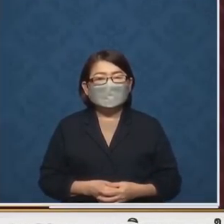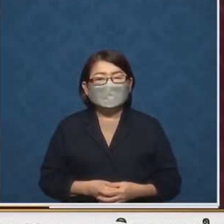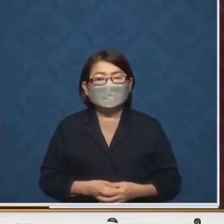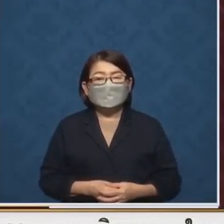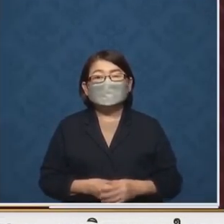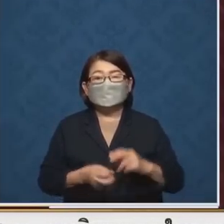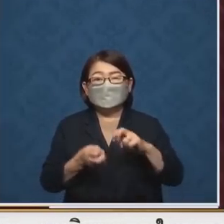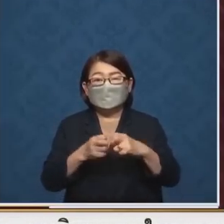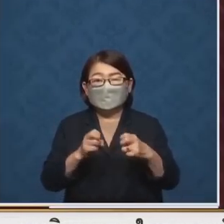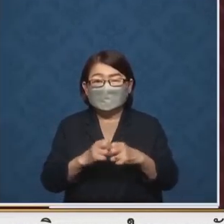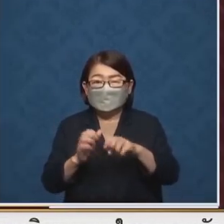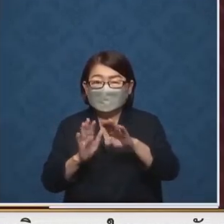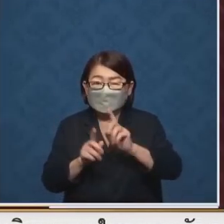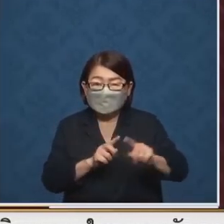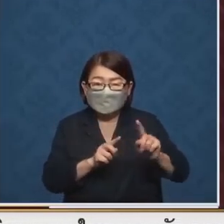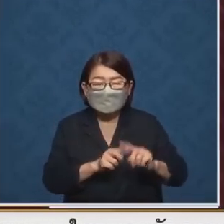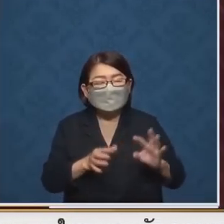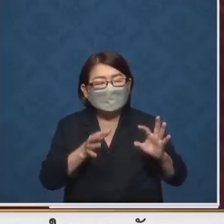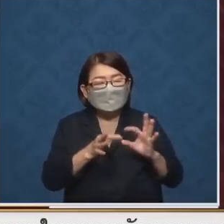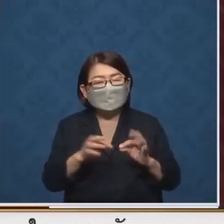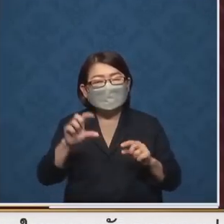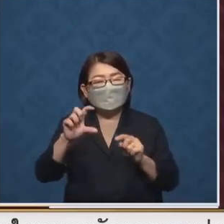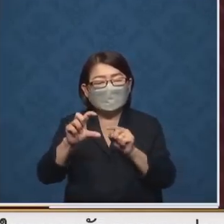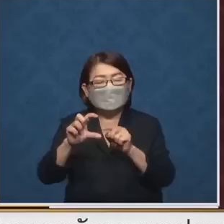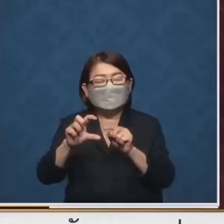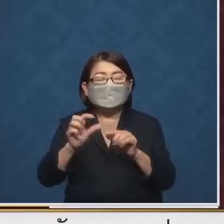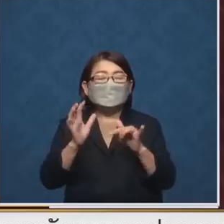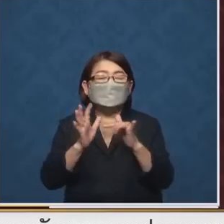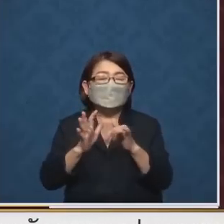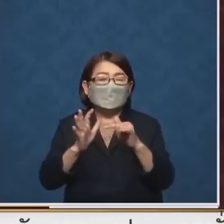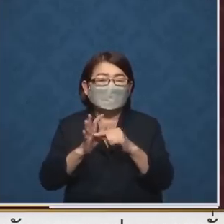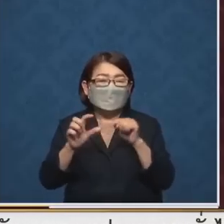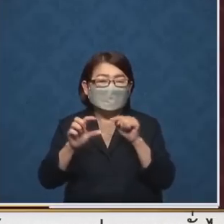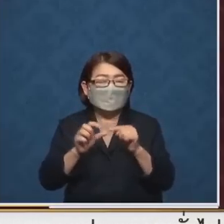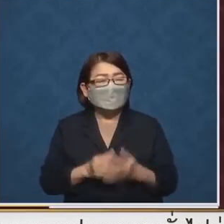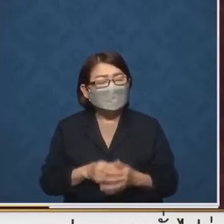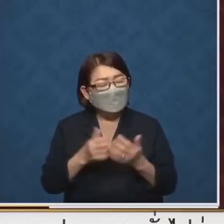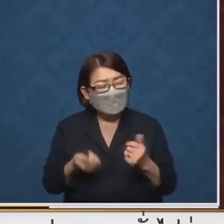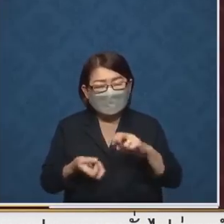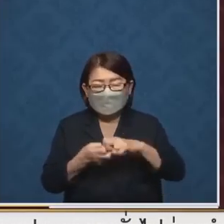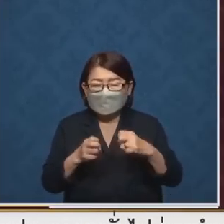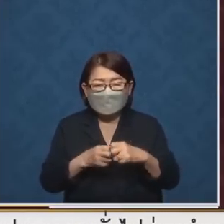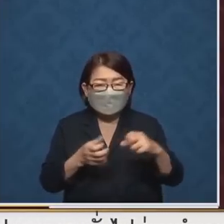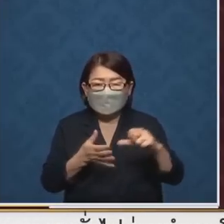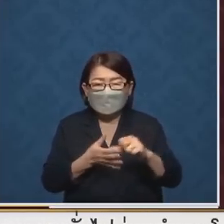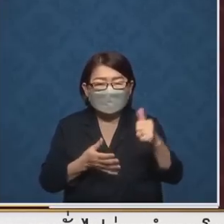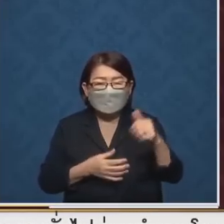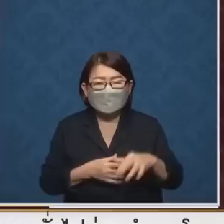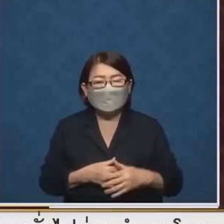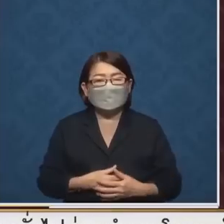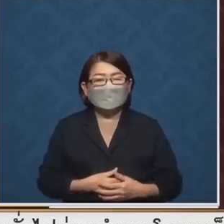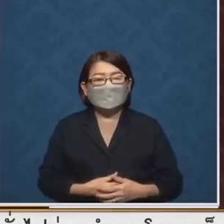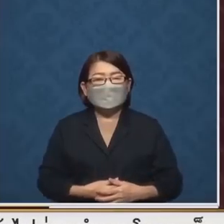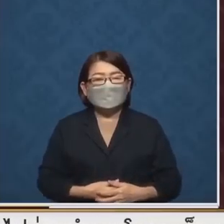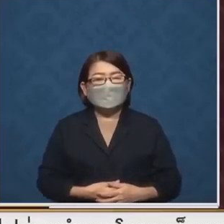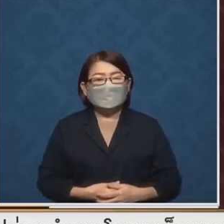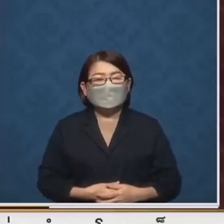ปัญหาทั้หมดมาจากวคซีน เราจึงแก้ปัญหาไม่ได้ครั ไปดแนต่อไปครับ